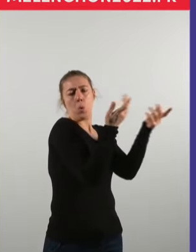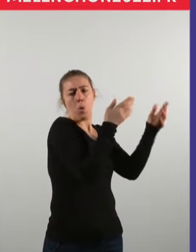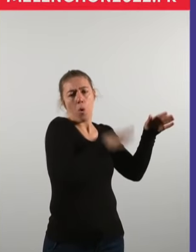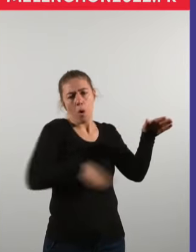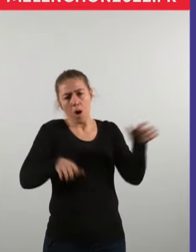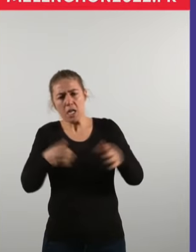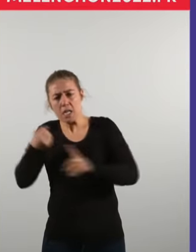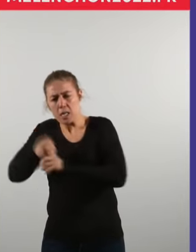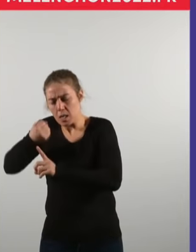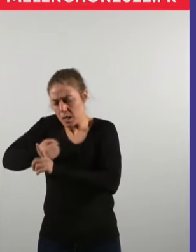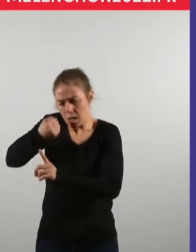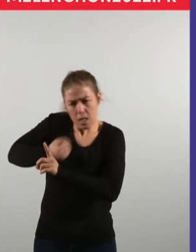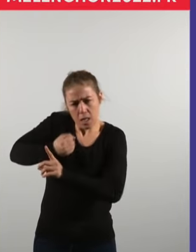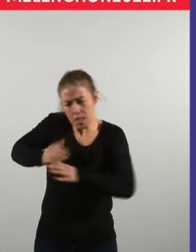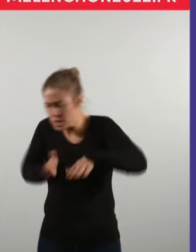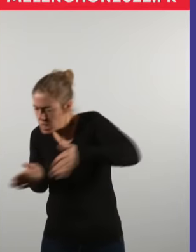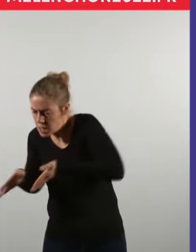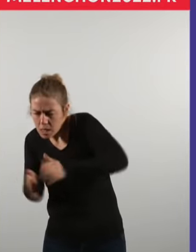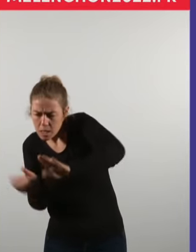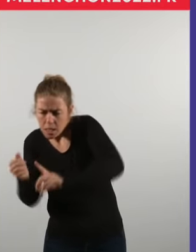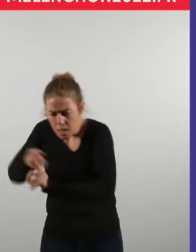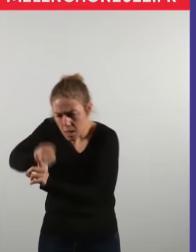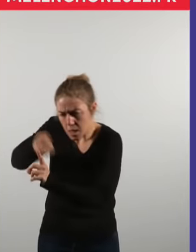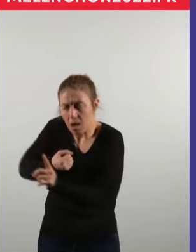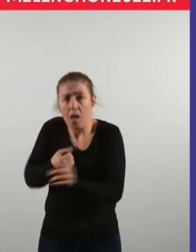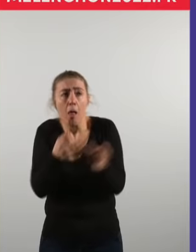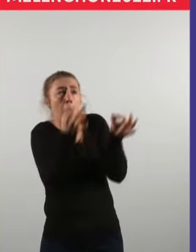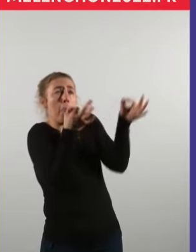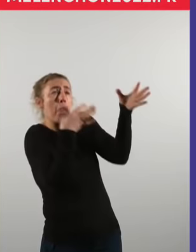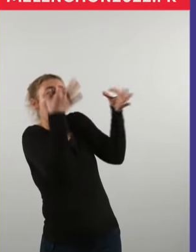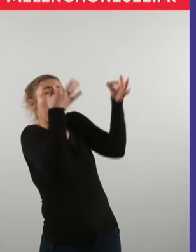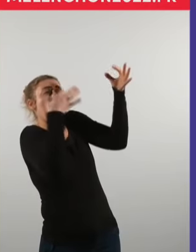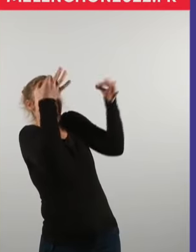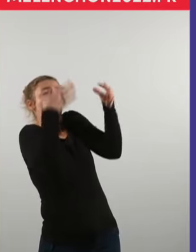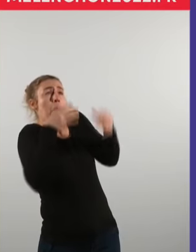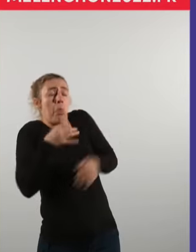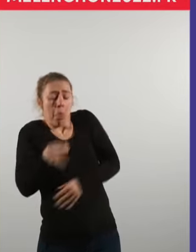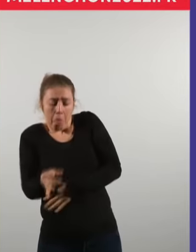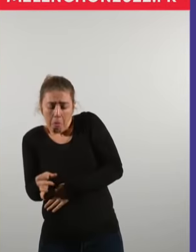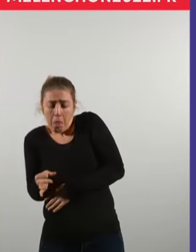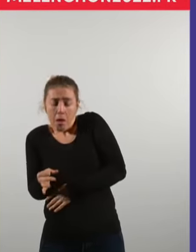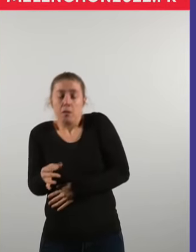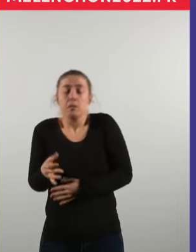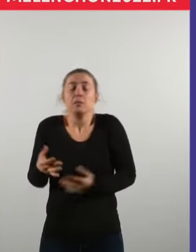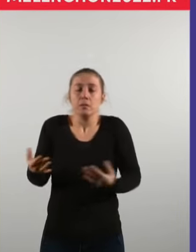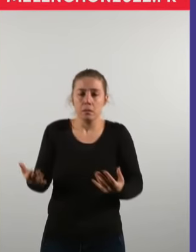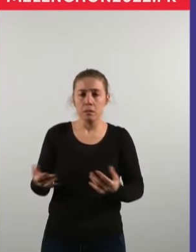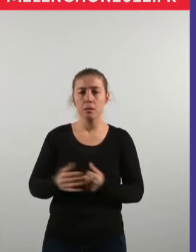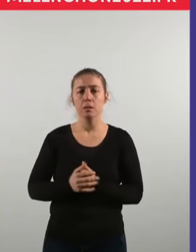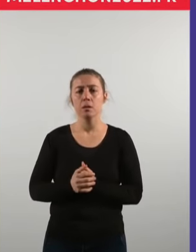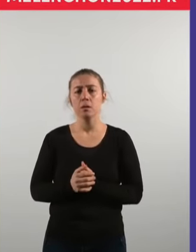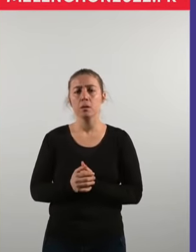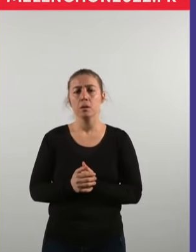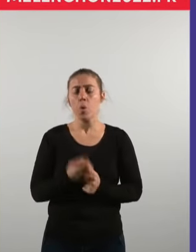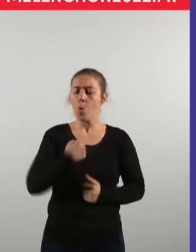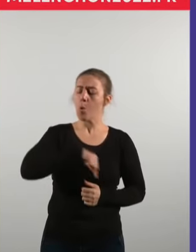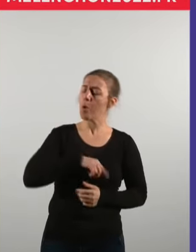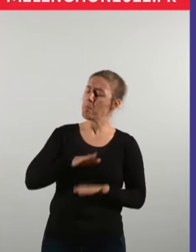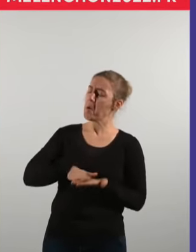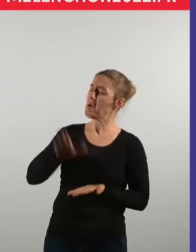continuent d'être au front, en première ligne, et doivent se contenter des miettes. En attendant le ruissellement hypothétique que nous leur avons